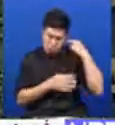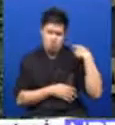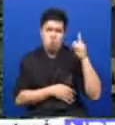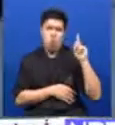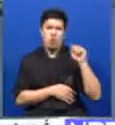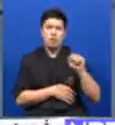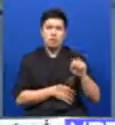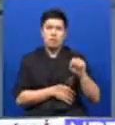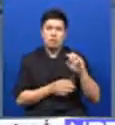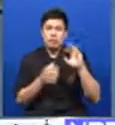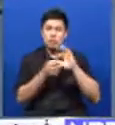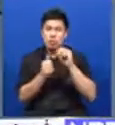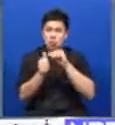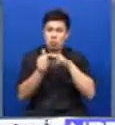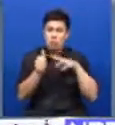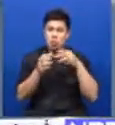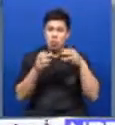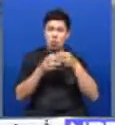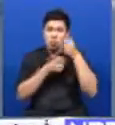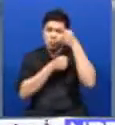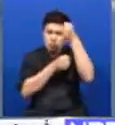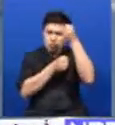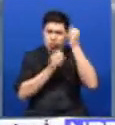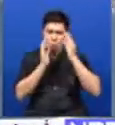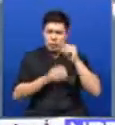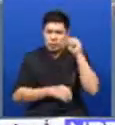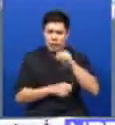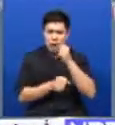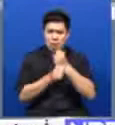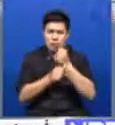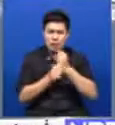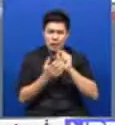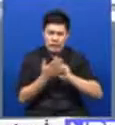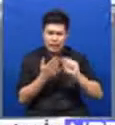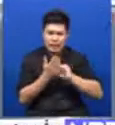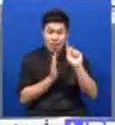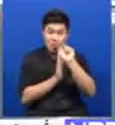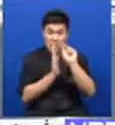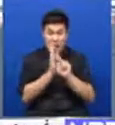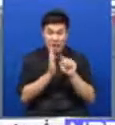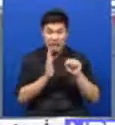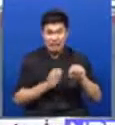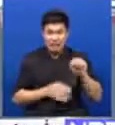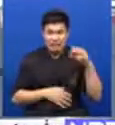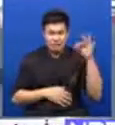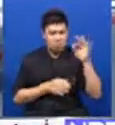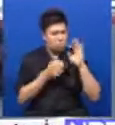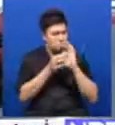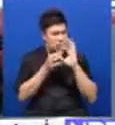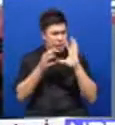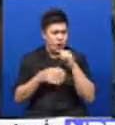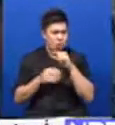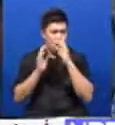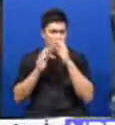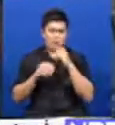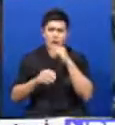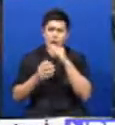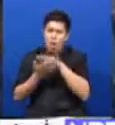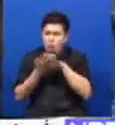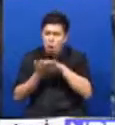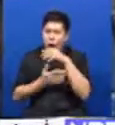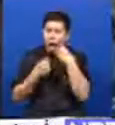ประโยชน์รวมไปถึงแกนนำกลุ่มผู้ชุมนุมและผู้สั่งการและร่างกฎหมายฉบับนี้ก็ไม่เกี่ยวข้องกับการนิรโทษกรรม